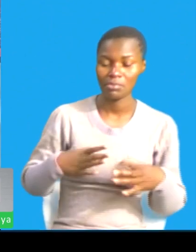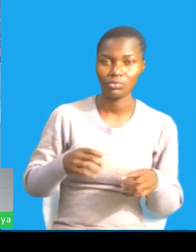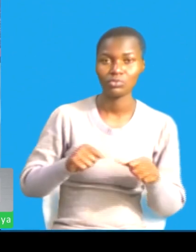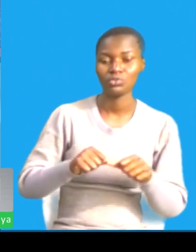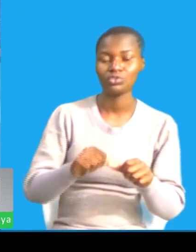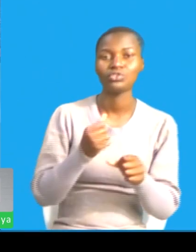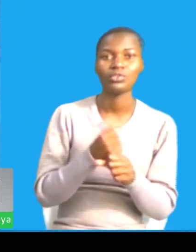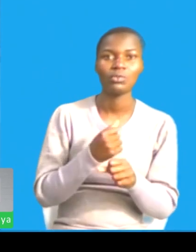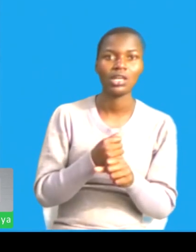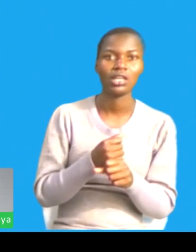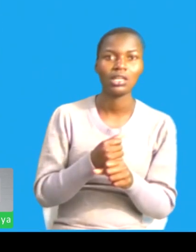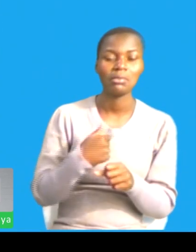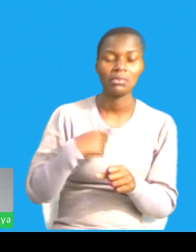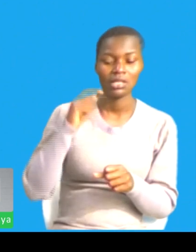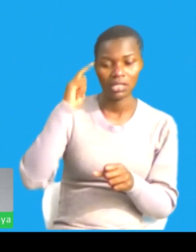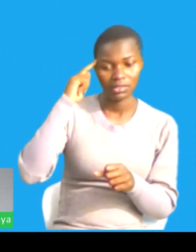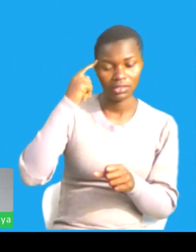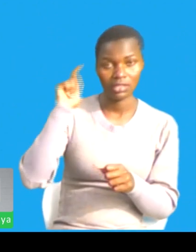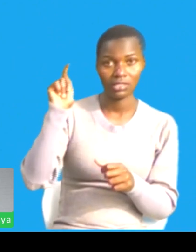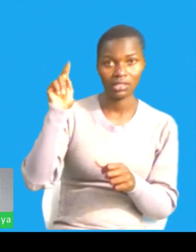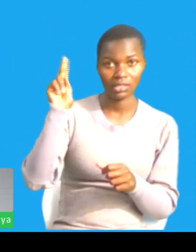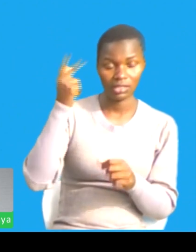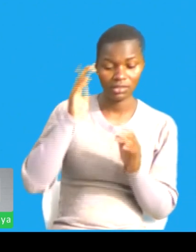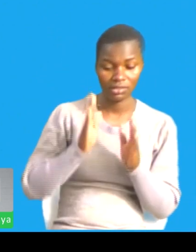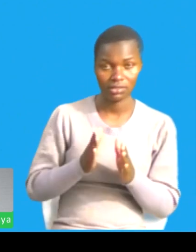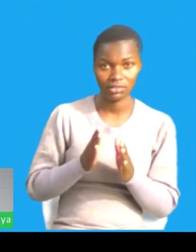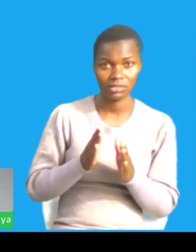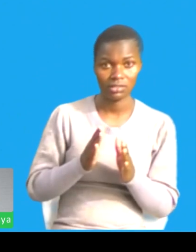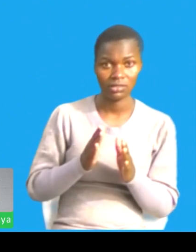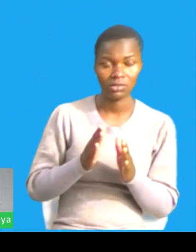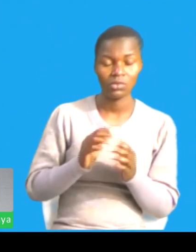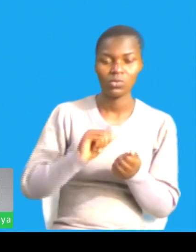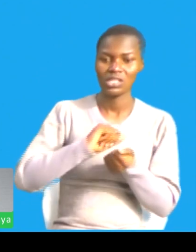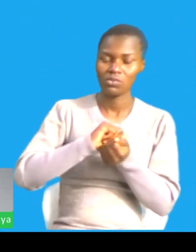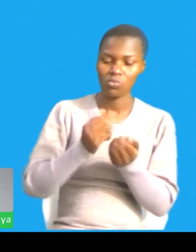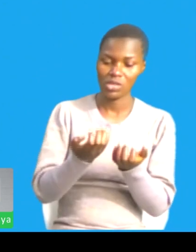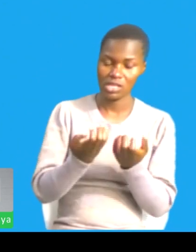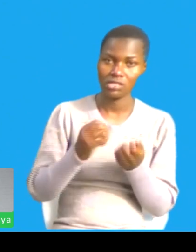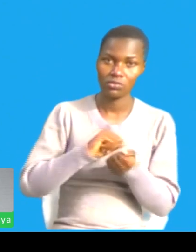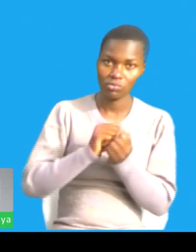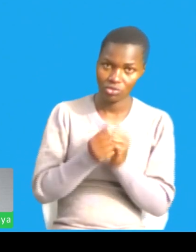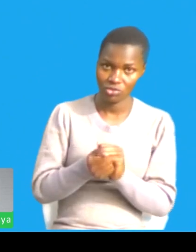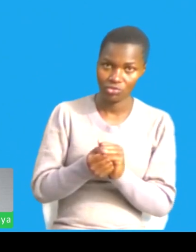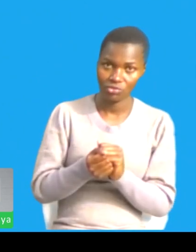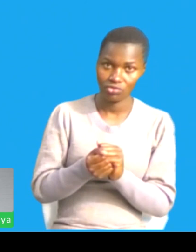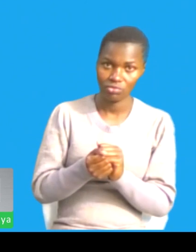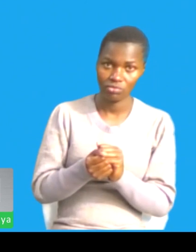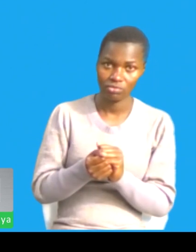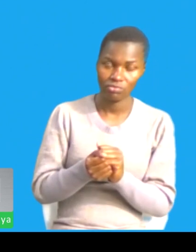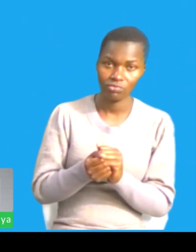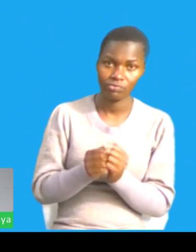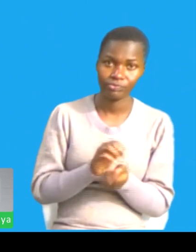sisi nafikiri kama wa Kenya tuna need kubadilisha mwenendo wetu kwa mambo ya kuvuta ni